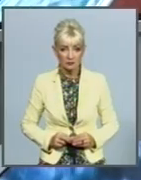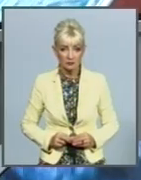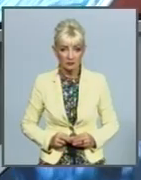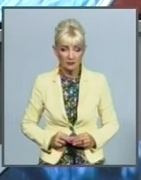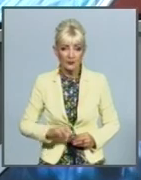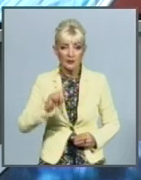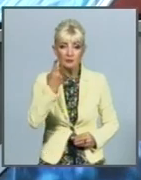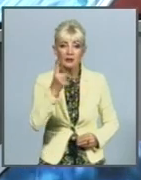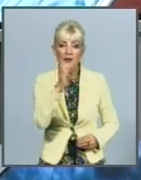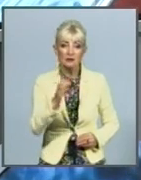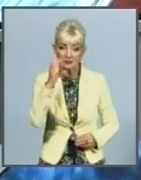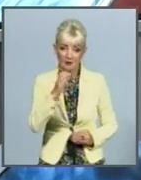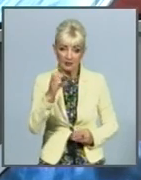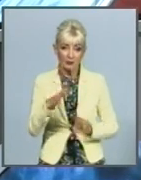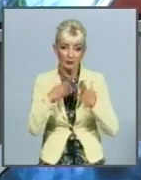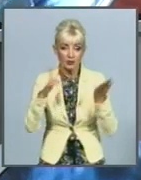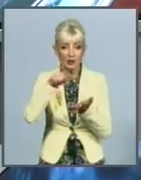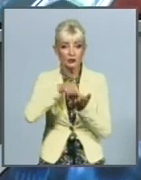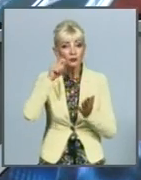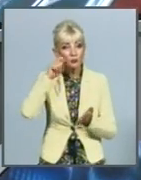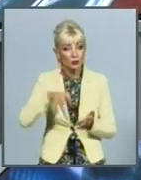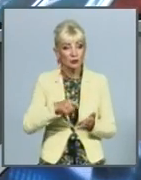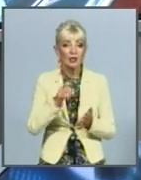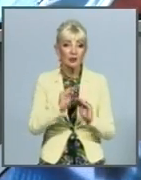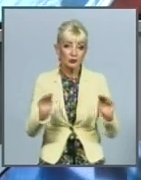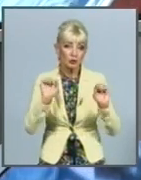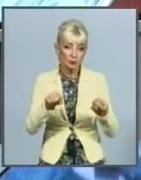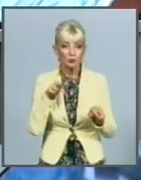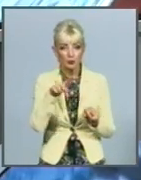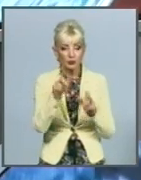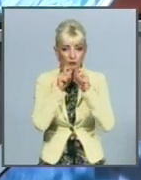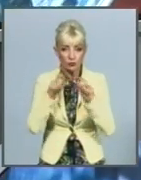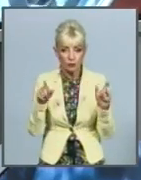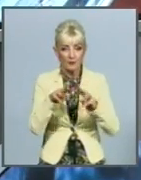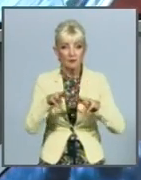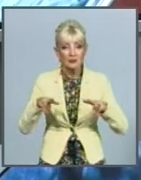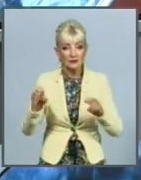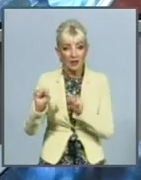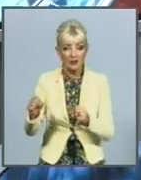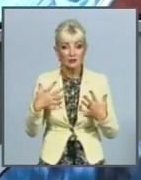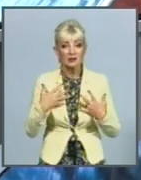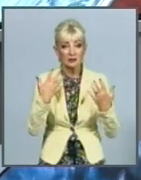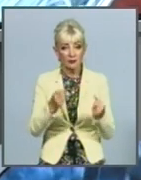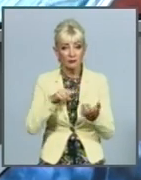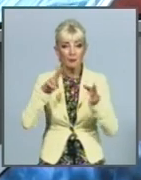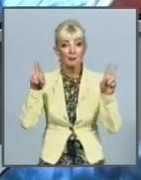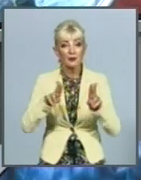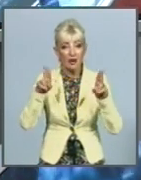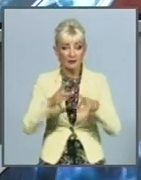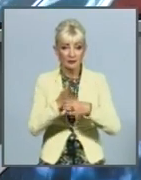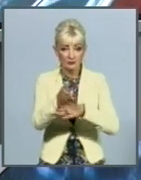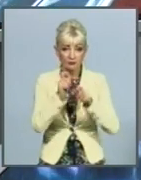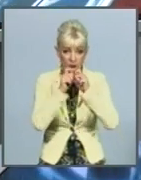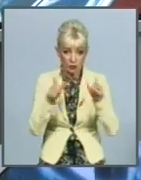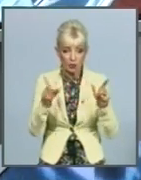А з 1 вересня у більшості міст країни діти можуть піти до школи. Міноохорони розробило правило відвідування закладів освіти,